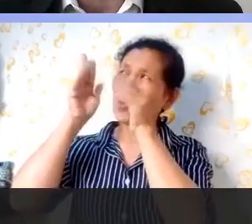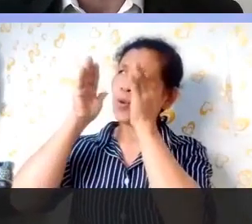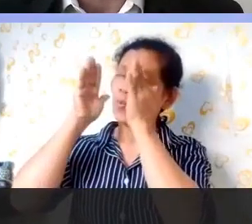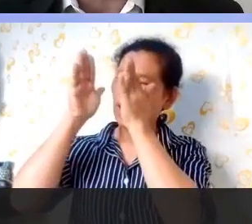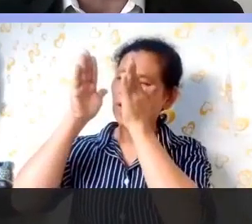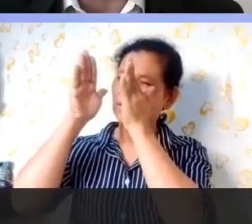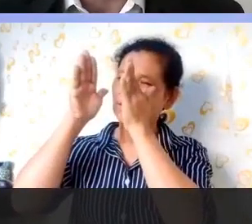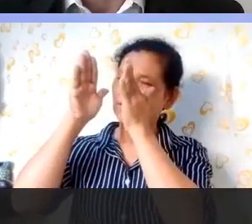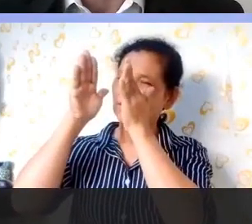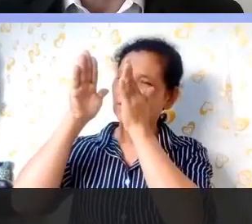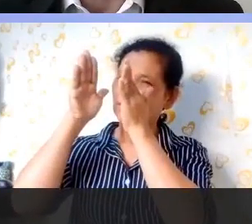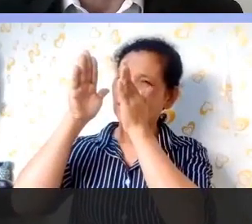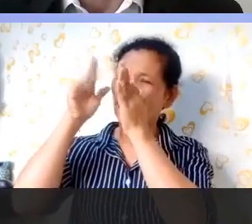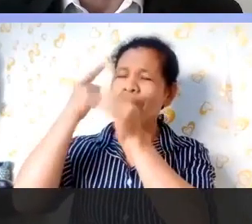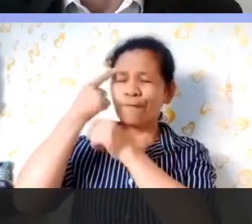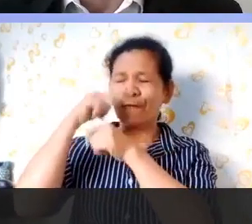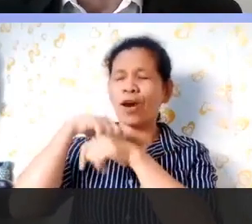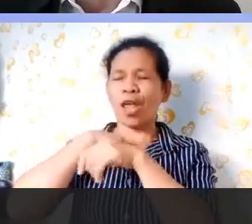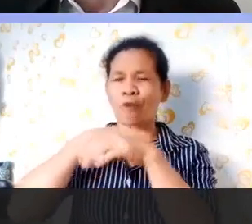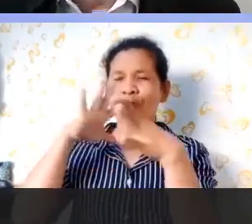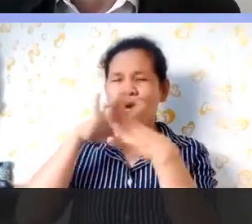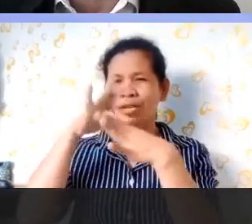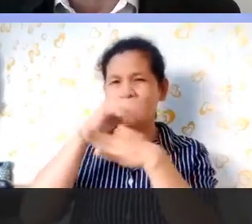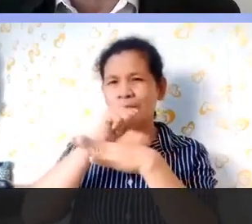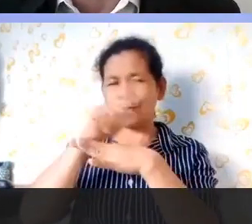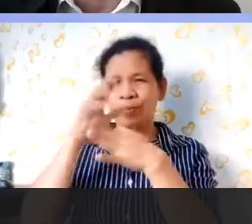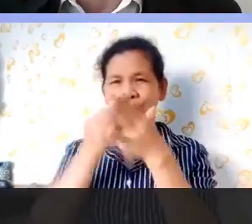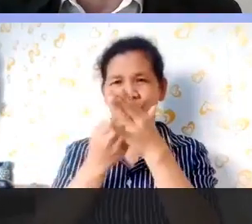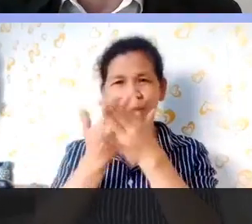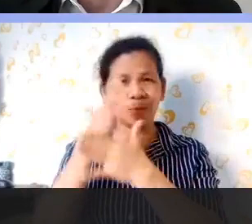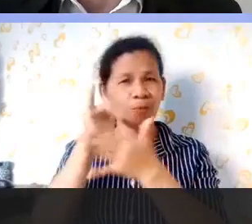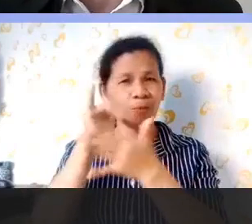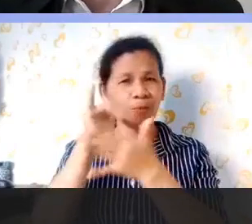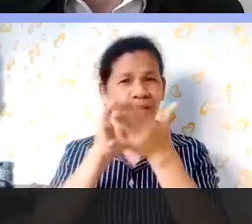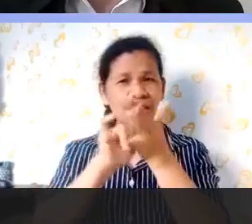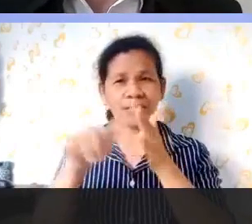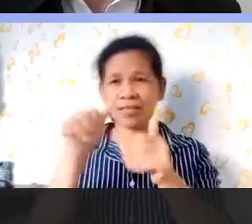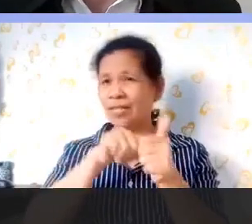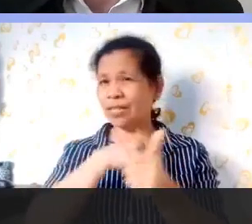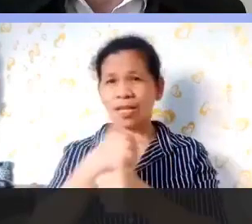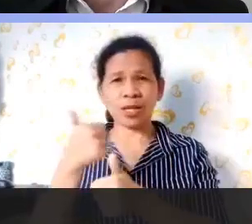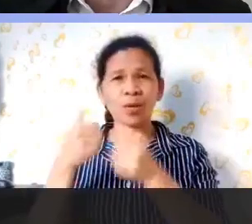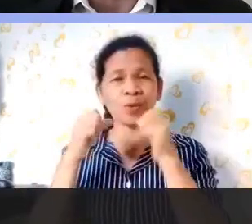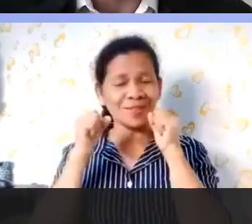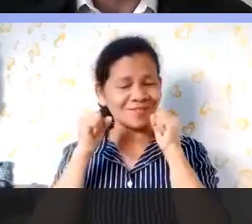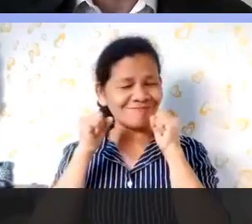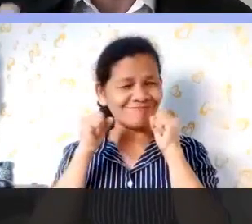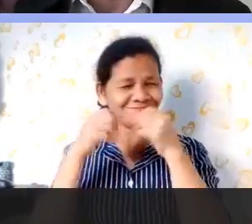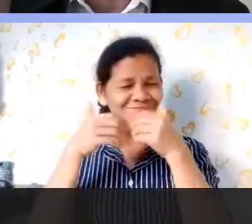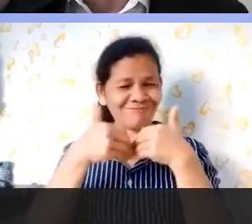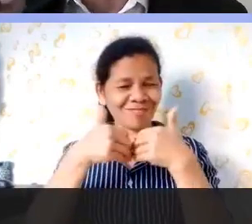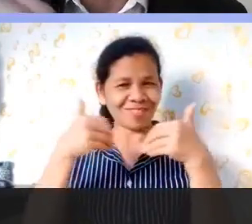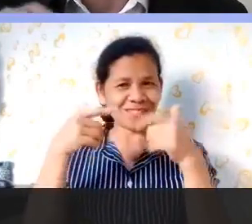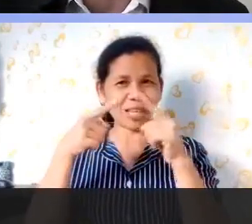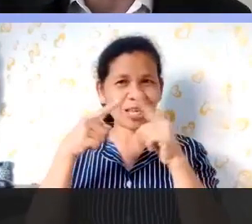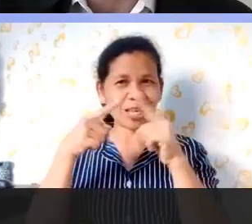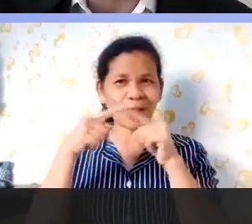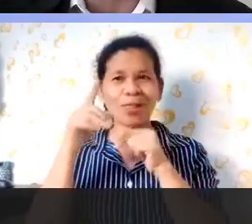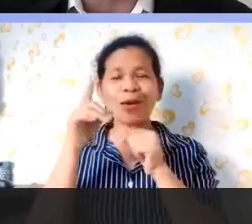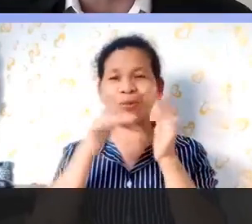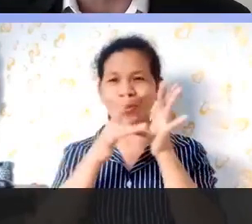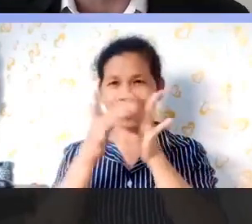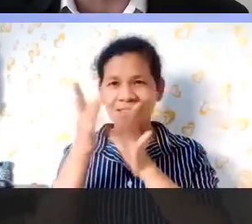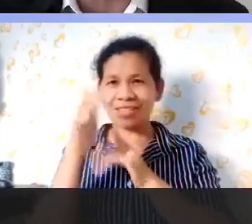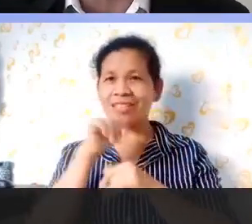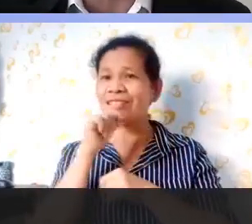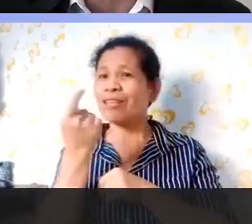grow spiritually and not look to anyone, only to Jesus. Aba, ganda, no? Ibig sabihin, hindi lang yung mga